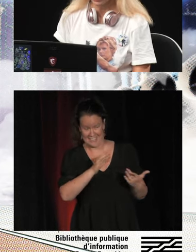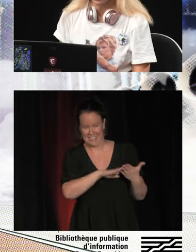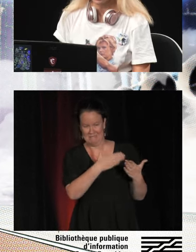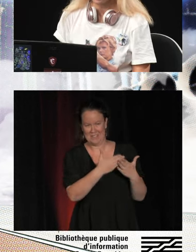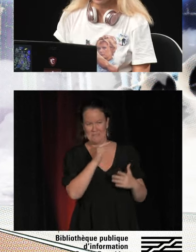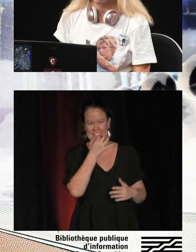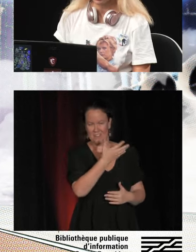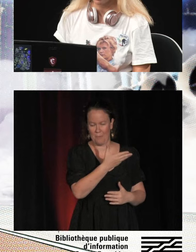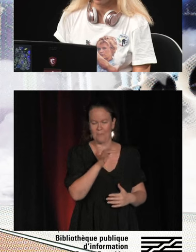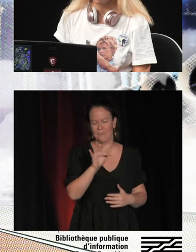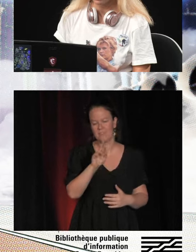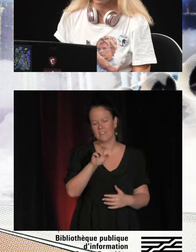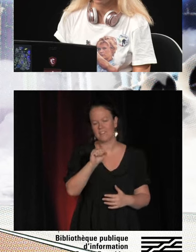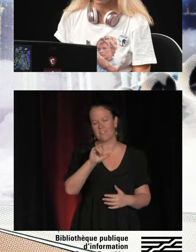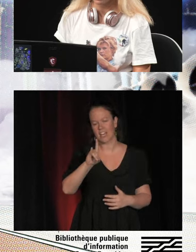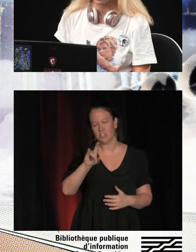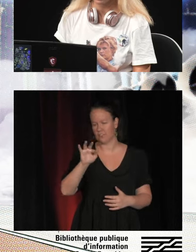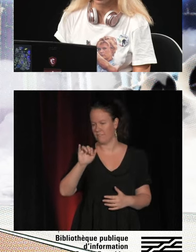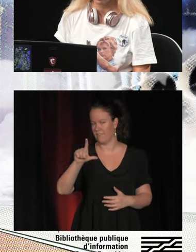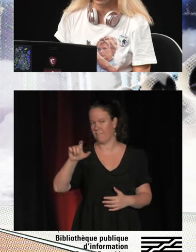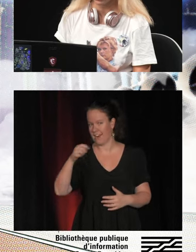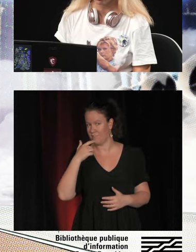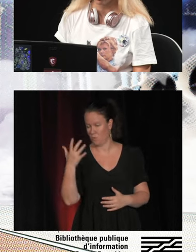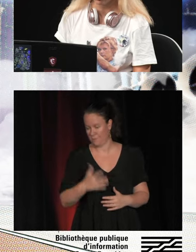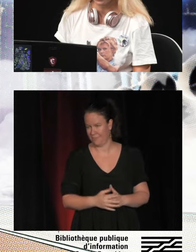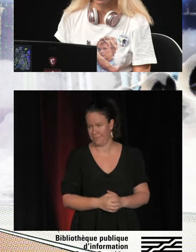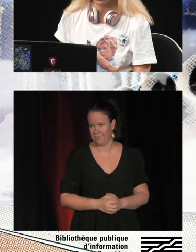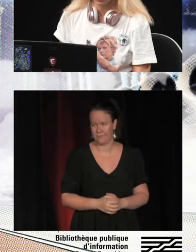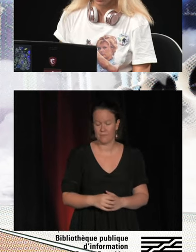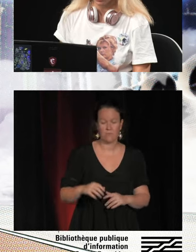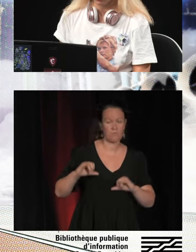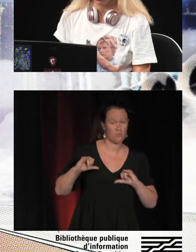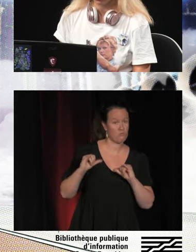NSF. Qu'est-ce que c'est le fresh file? En fait, c'est d'essayer de réussir le jeu